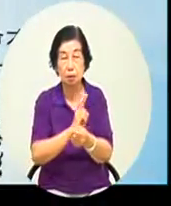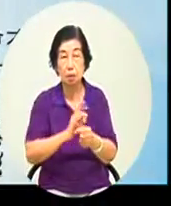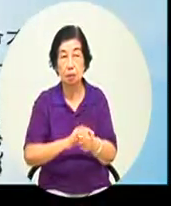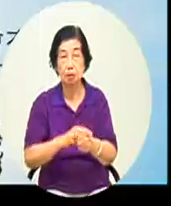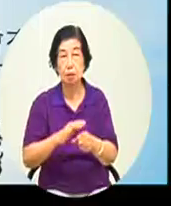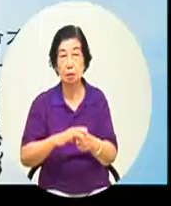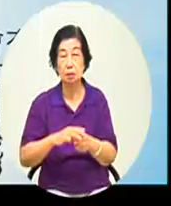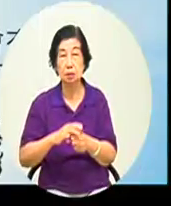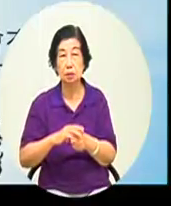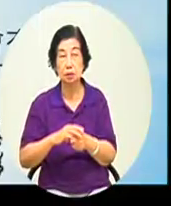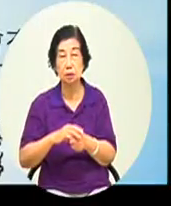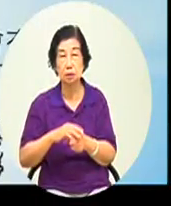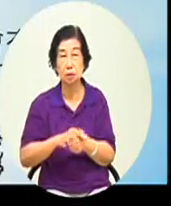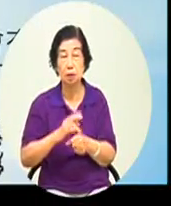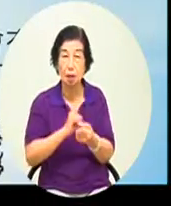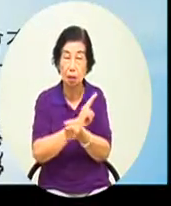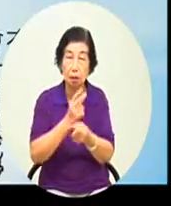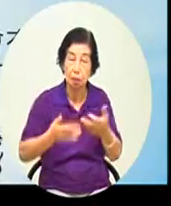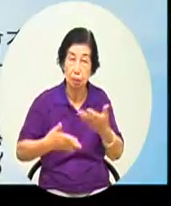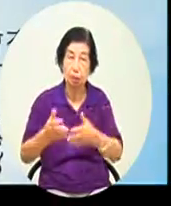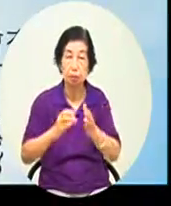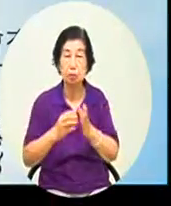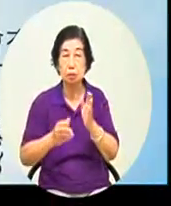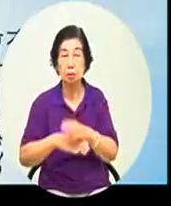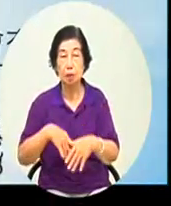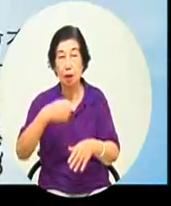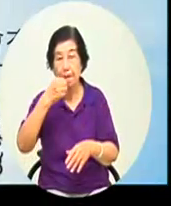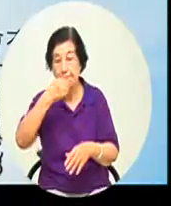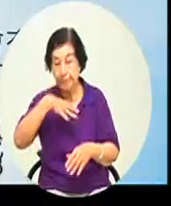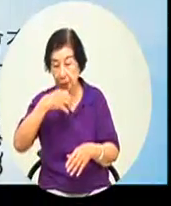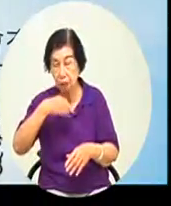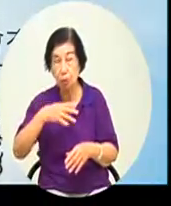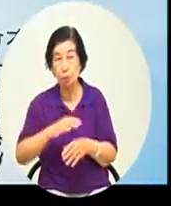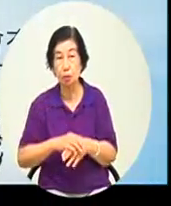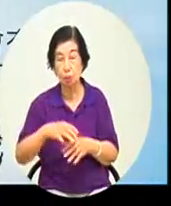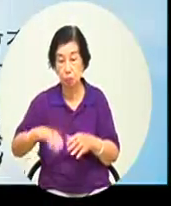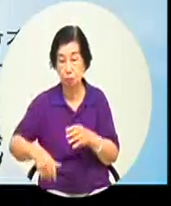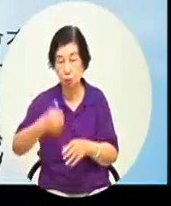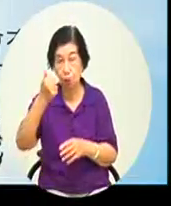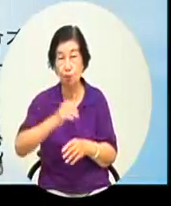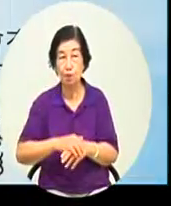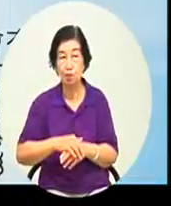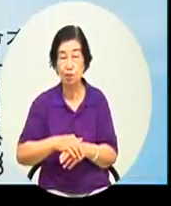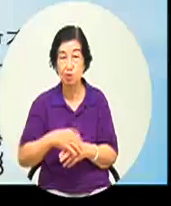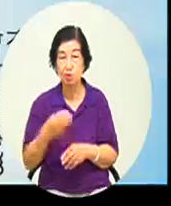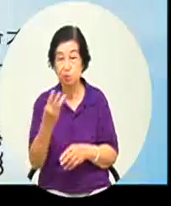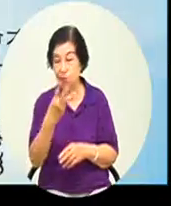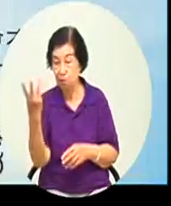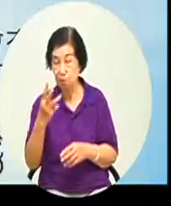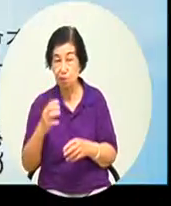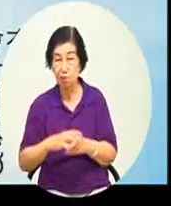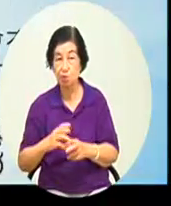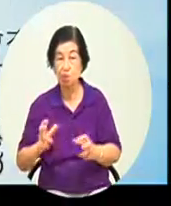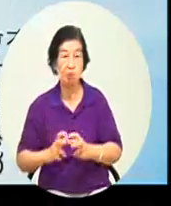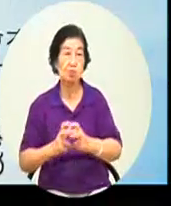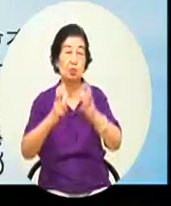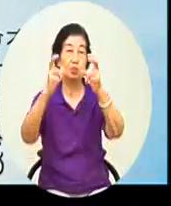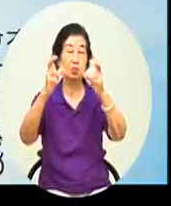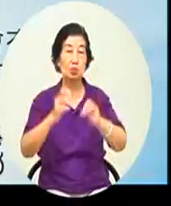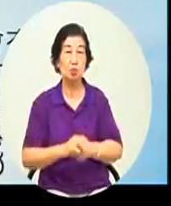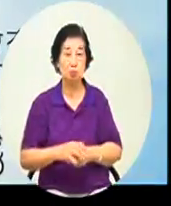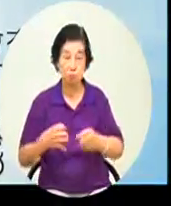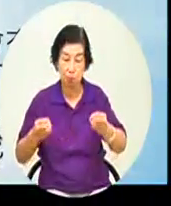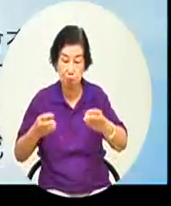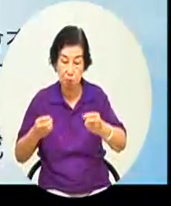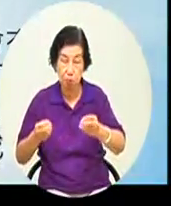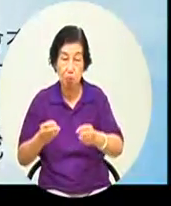嘛吼，屏东迄个处长，伫遐冤家啦，为着讲伫遐咧讨论按六股